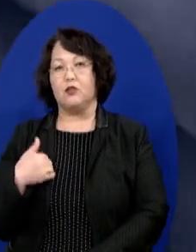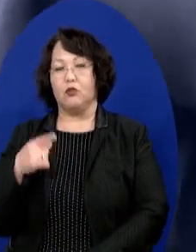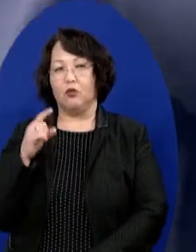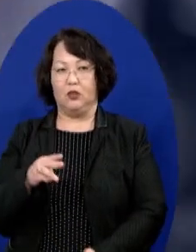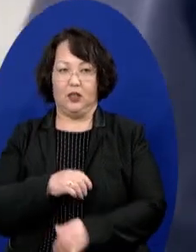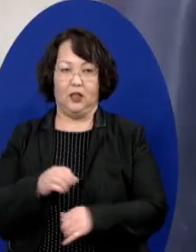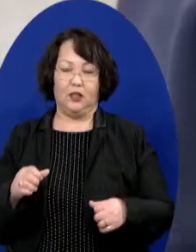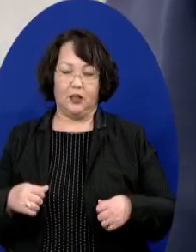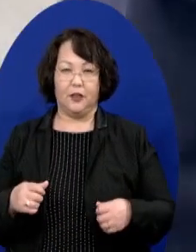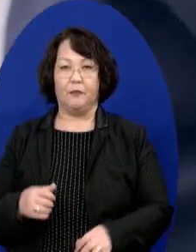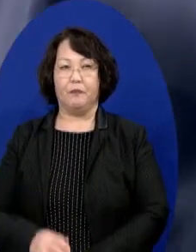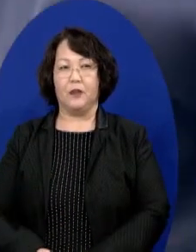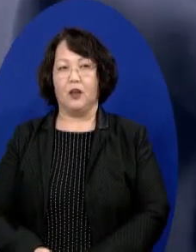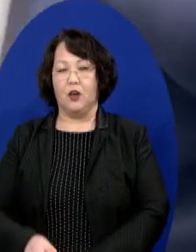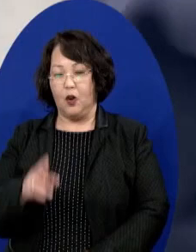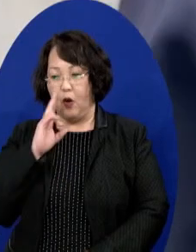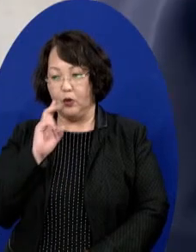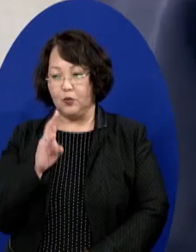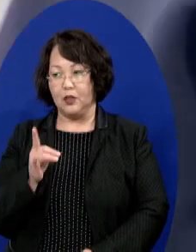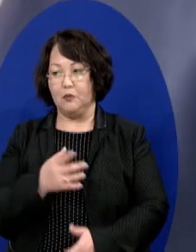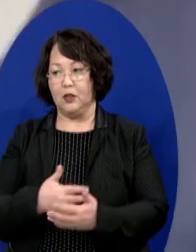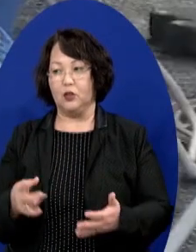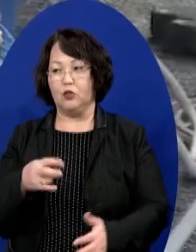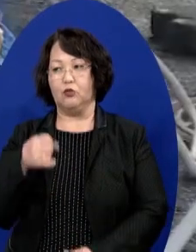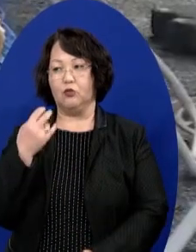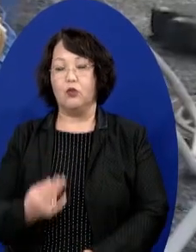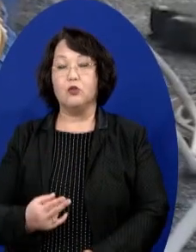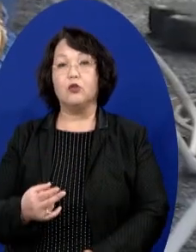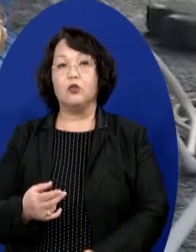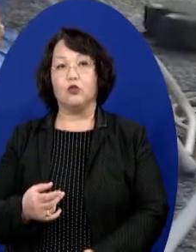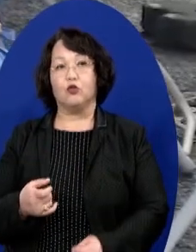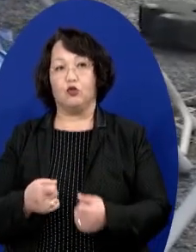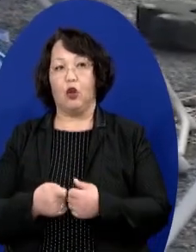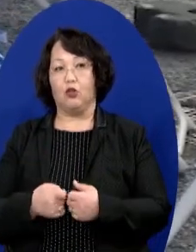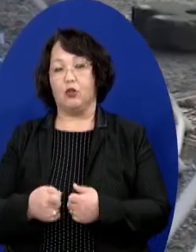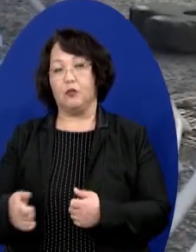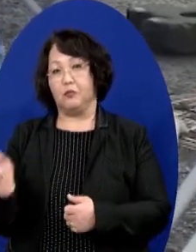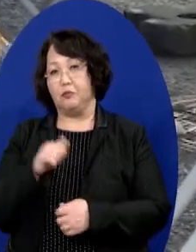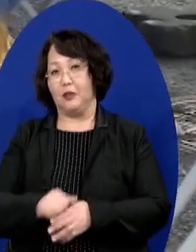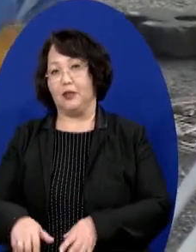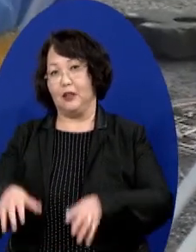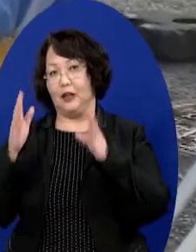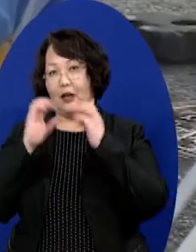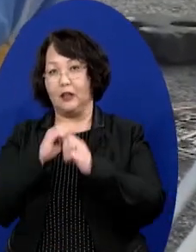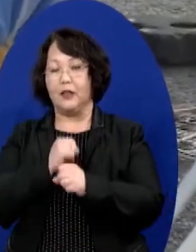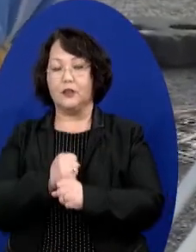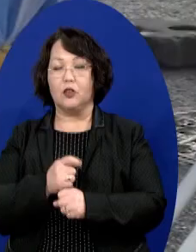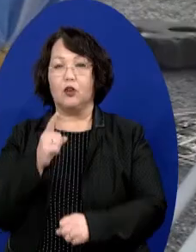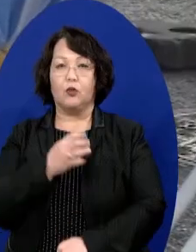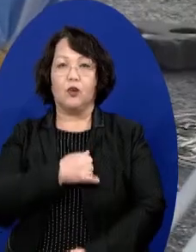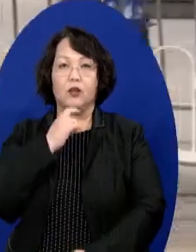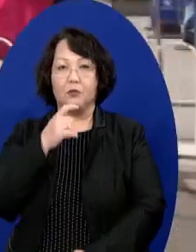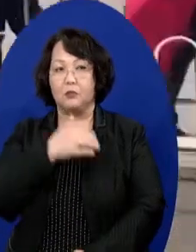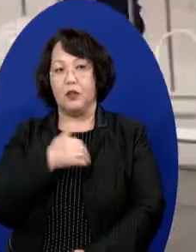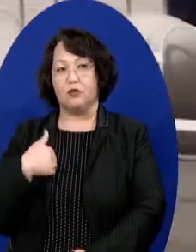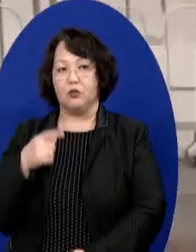иргэдийн өргөнөөр үйлчлүүлдэг хүнсний захуудын нөөцийг зохих төвшөнд байлгахад хяналт тавьж ажиллаж байгаагаа хотын захиргаанаас мэдэгджээ. Бээжин